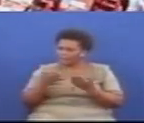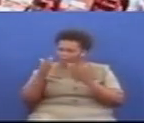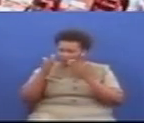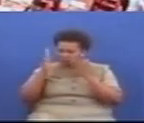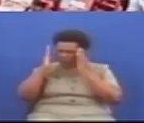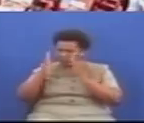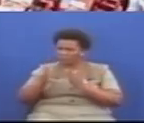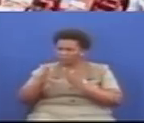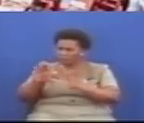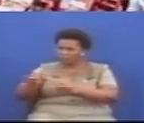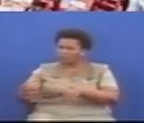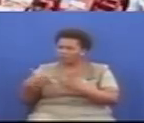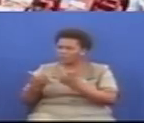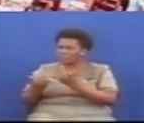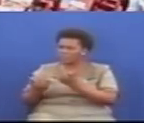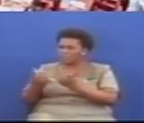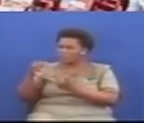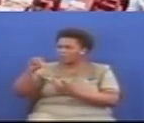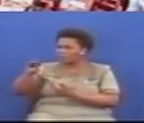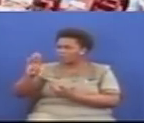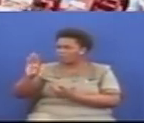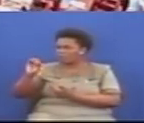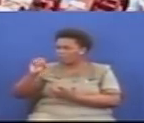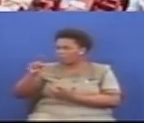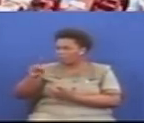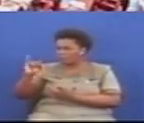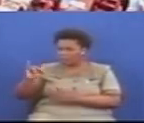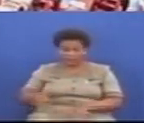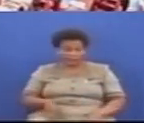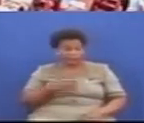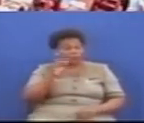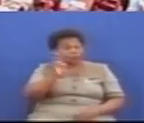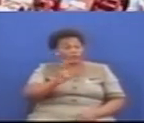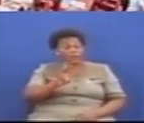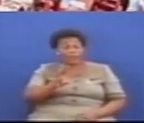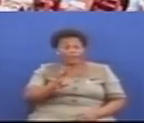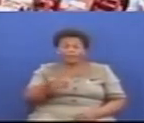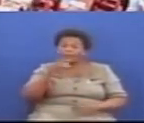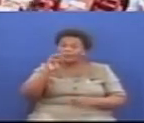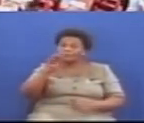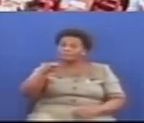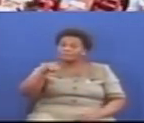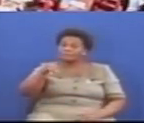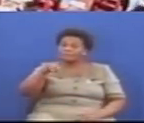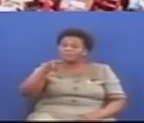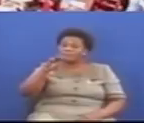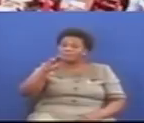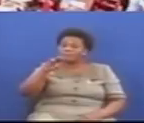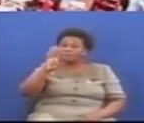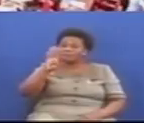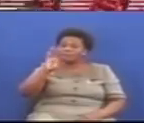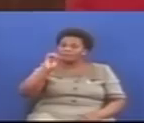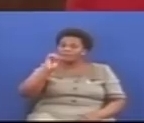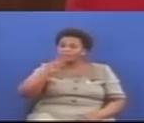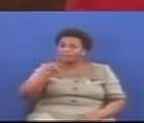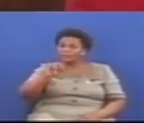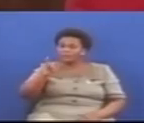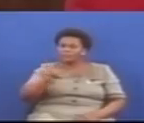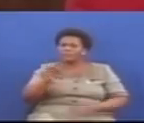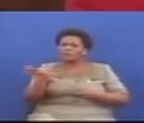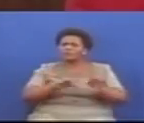kumekuwa na usumbufu mkubwa sana kwa vijana wa bodaboda ambao wameamua kujiajiri ili kuweza kujikimu katika